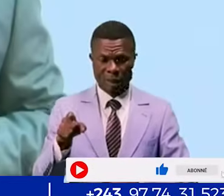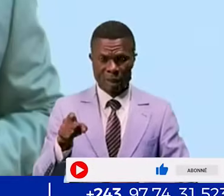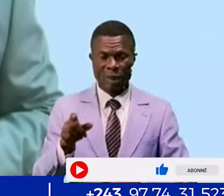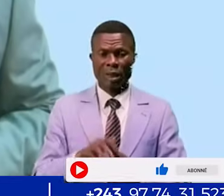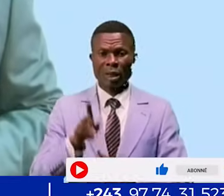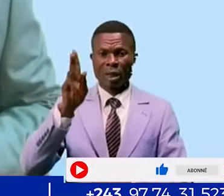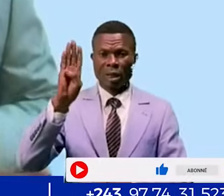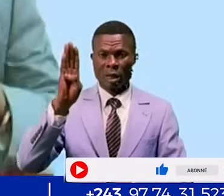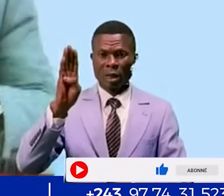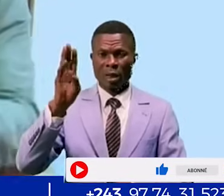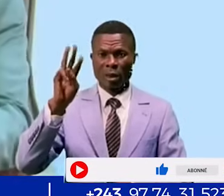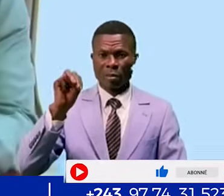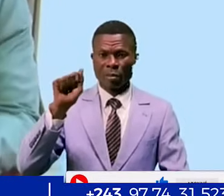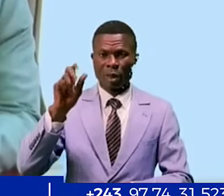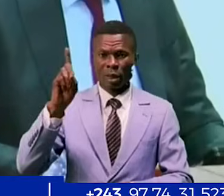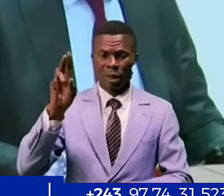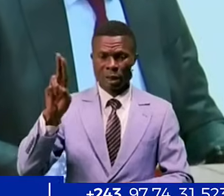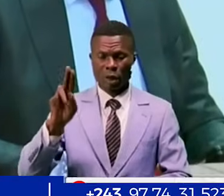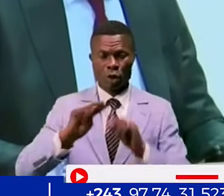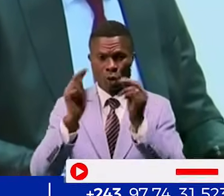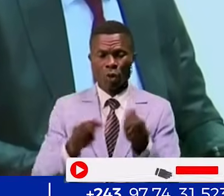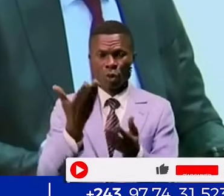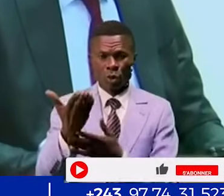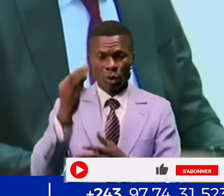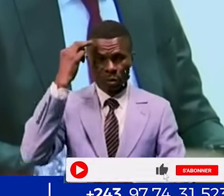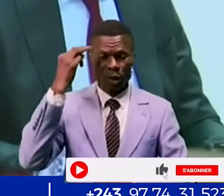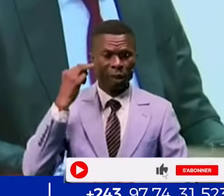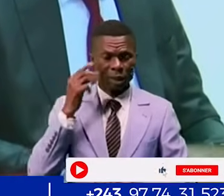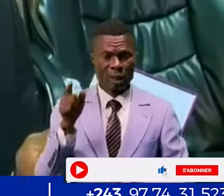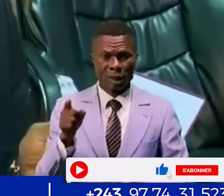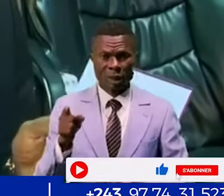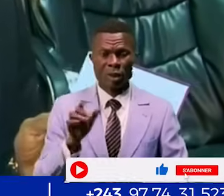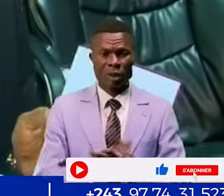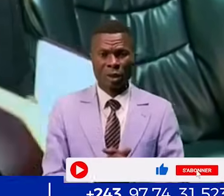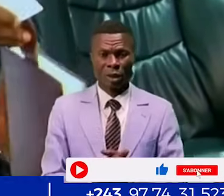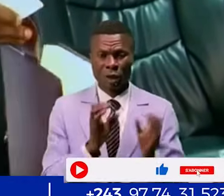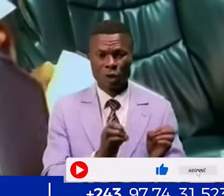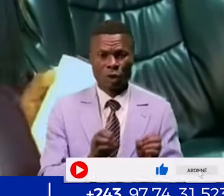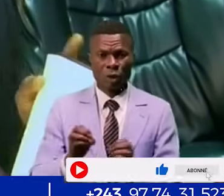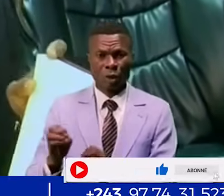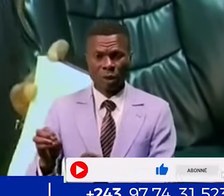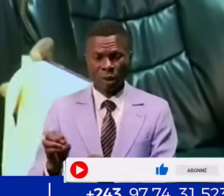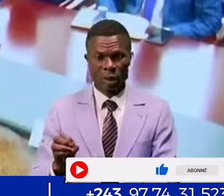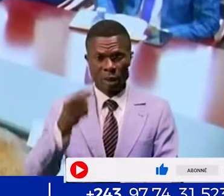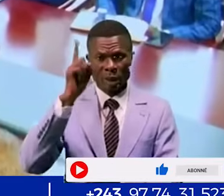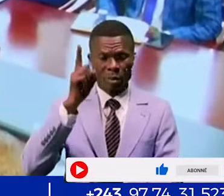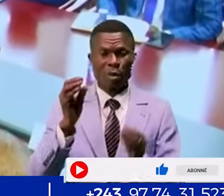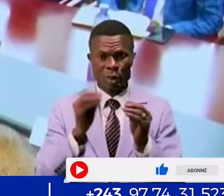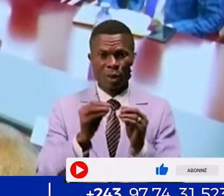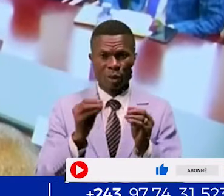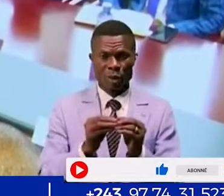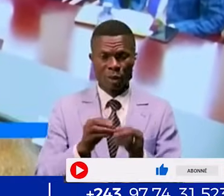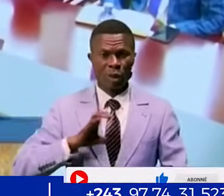Crispin Badoupanjou. Cette délégation a sollicité auprès du tutelle l'organisation de la première réunion